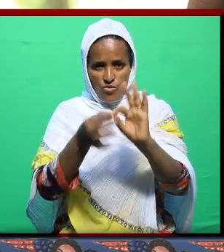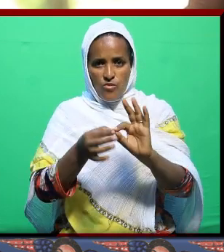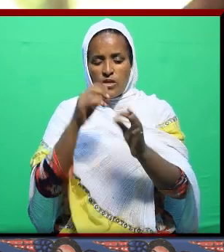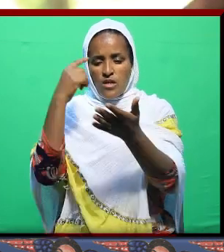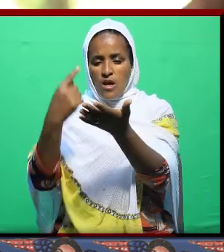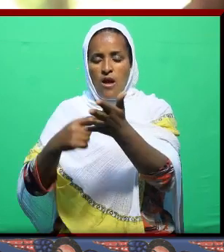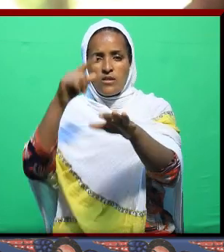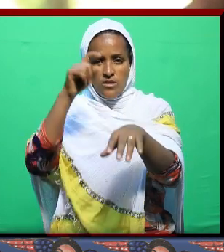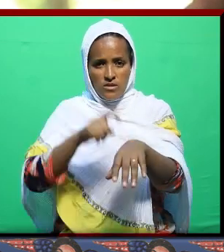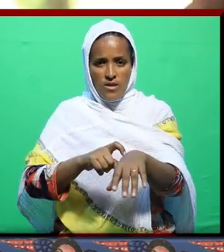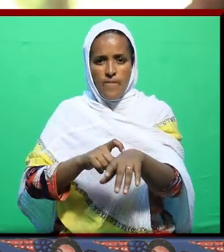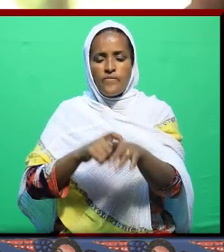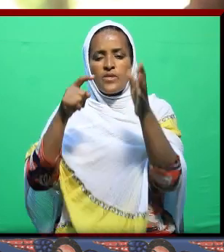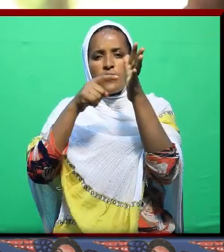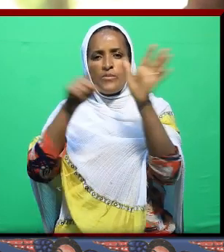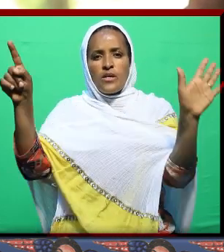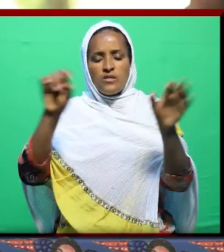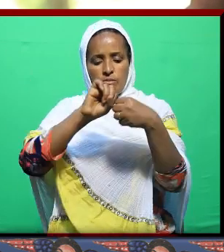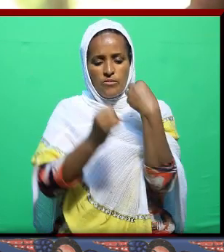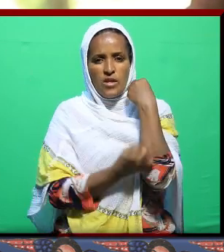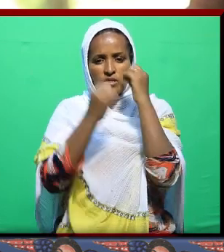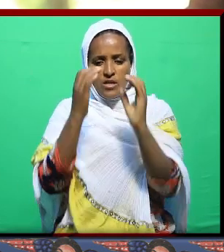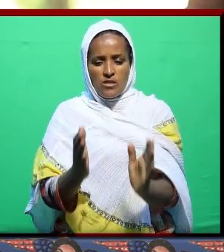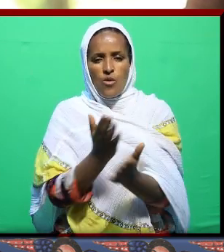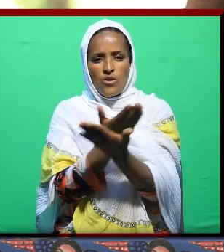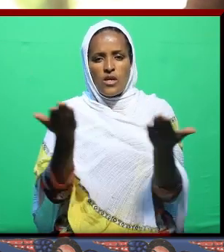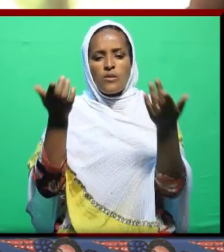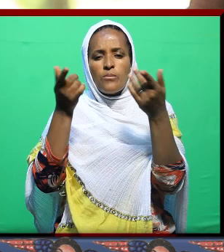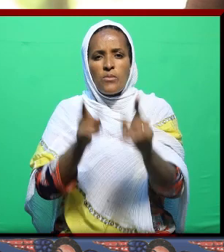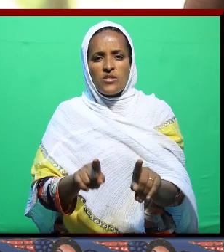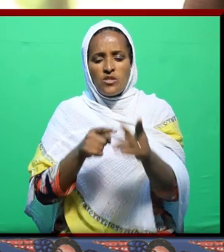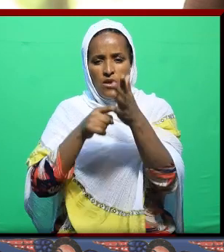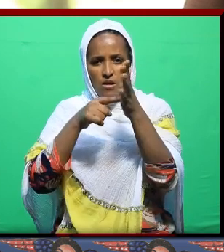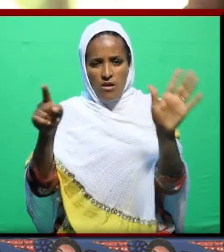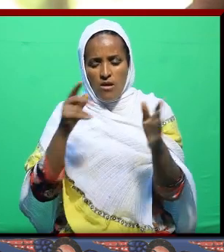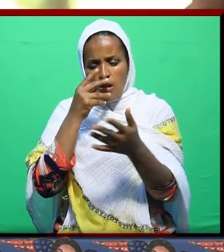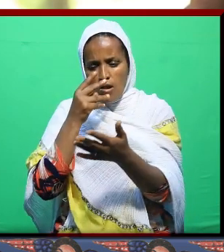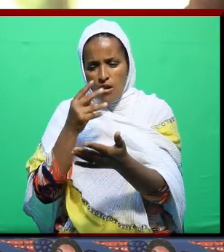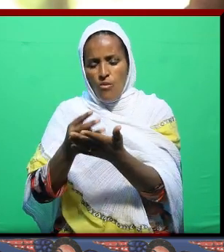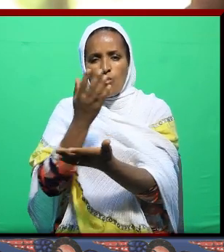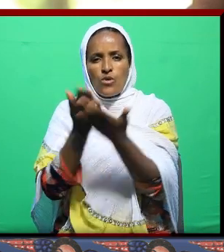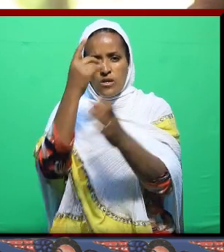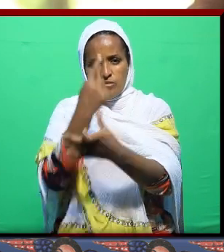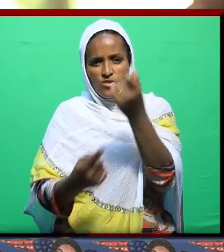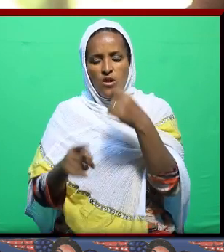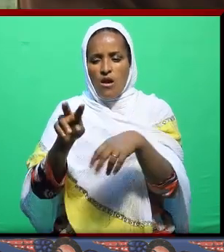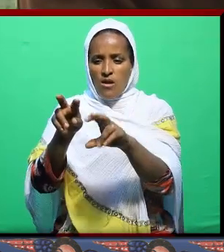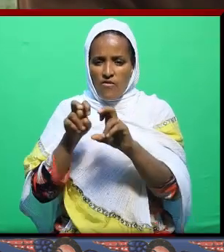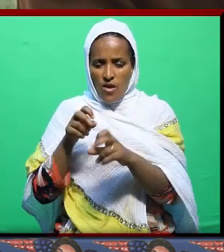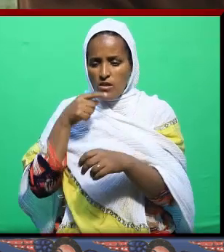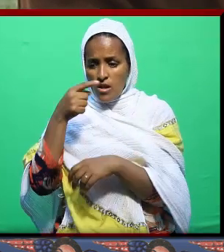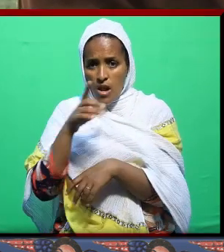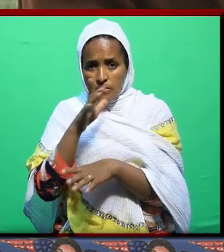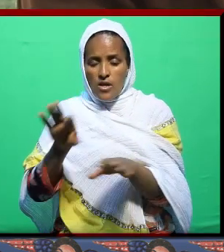ነውና ያንን ጊዜ የሚገለጽበት መሰረታዊ ነገሩ መቼ ነው የሚገለጸው? ለበጎ ነገር ብቻ ነው።